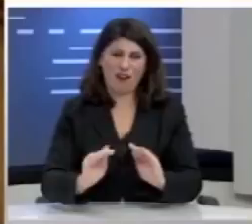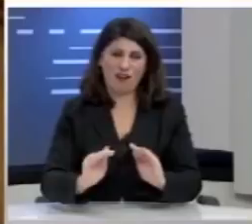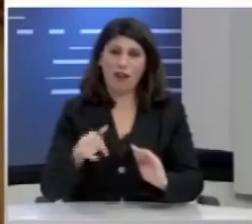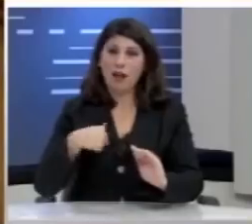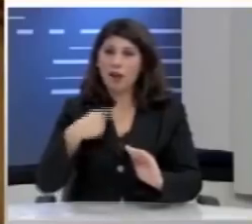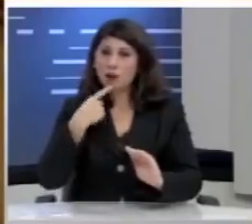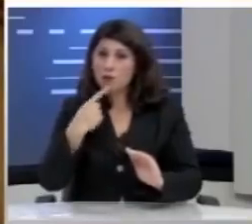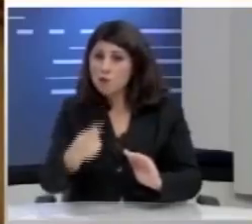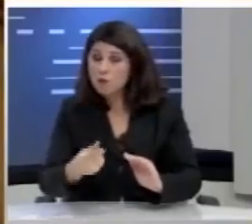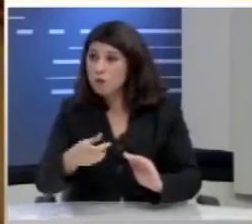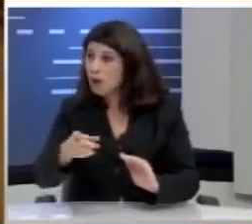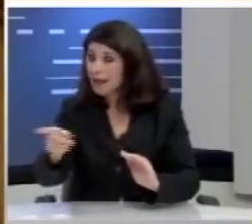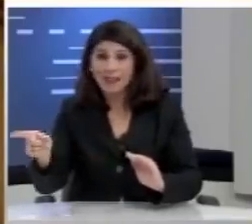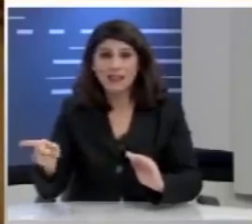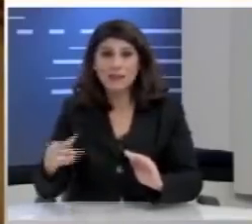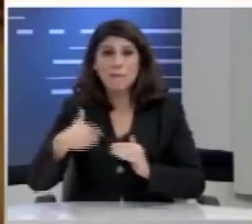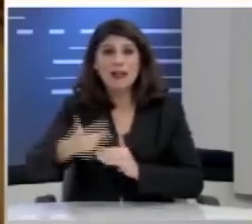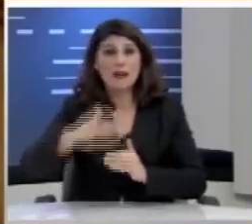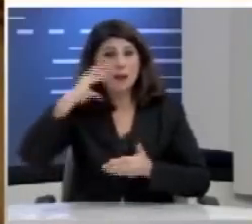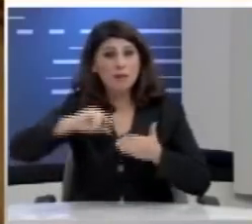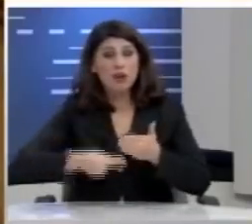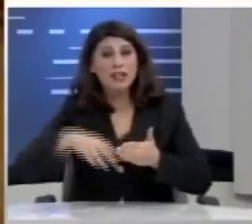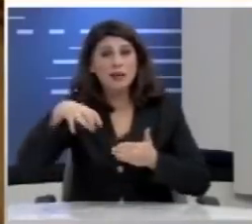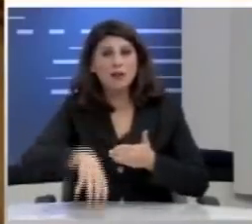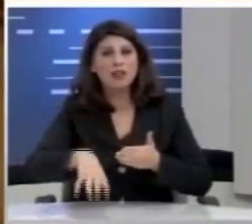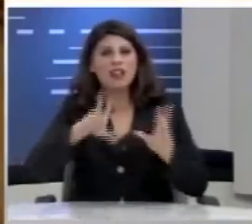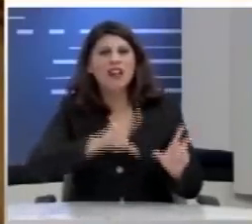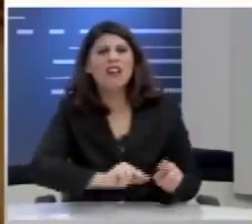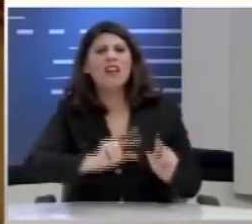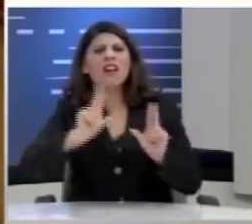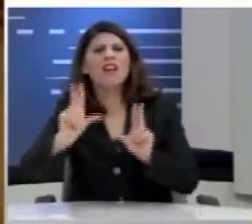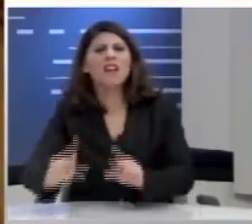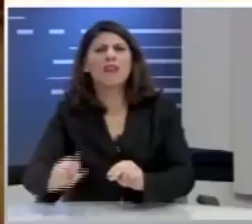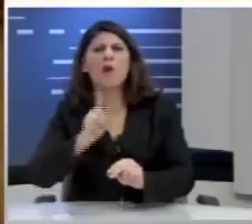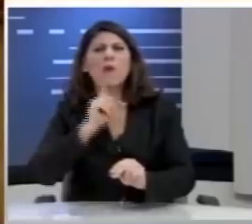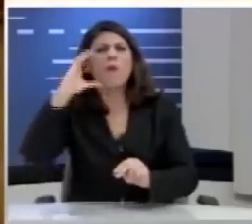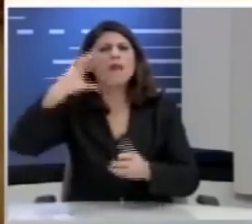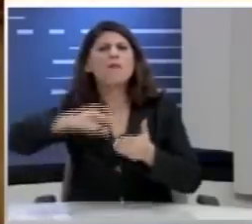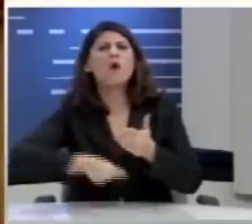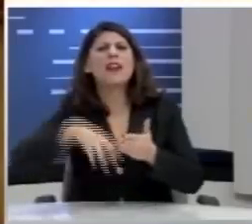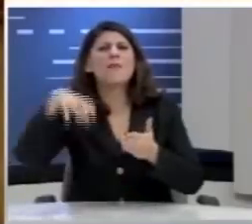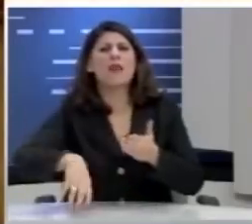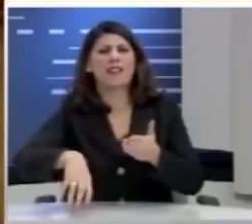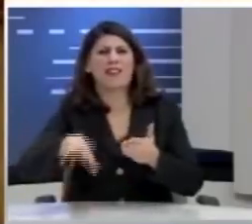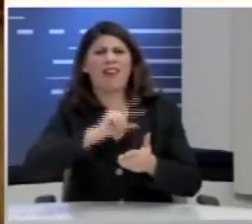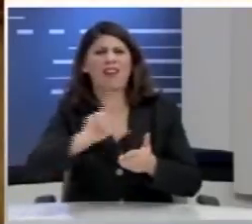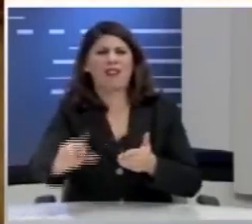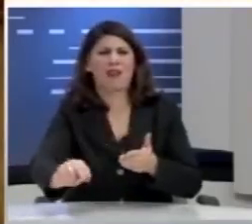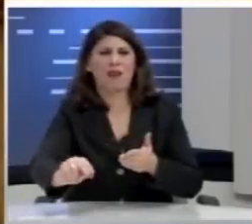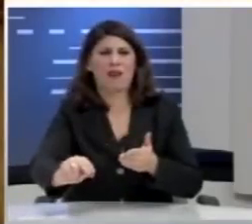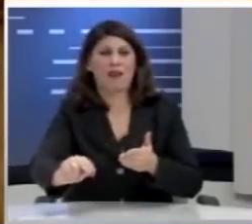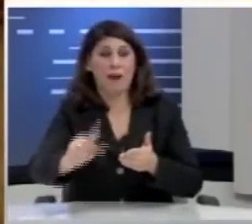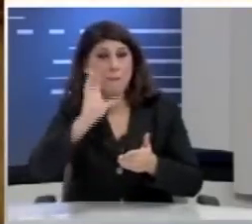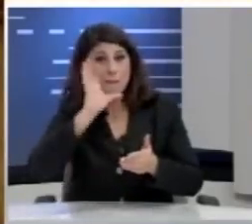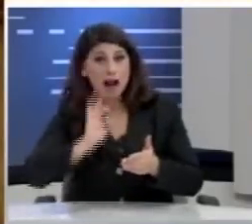λεγόμενη μεταμνημονιακή σας περίοδος έχει τα ίδια χαρακτηριστικά με τη μνημονιακή. Φτάνετε